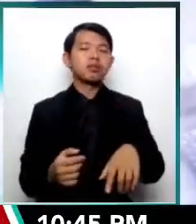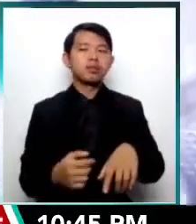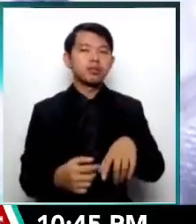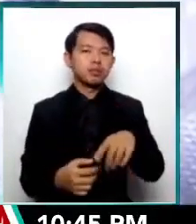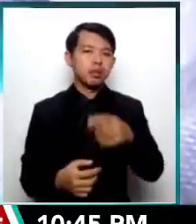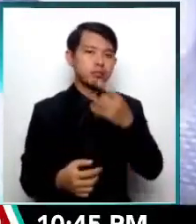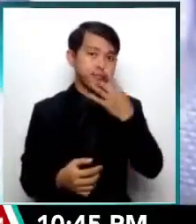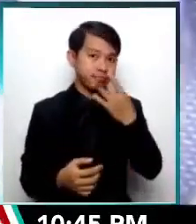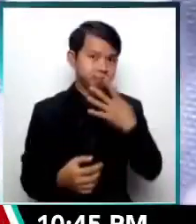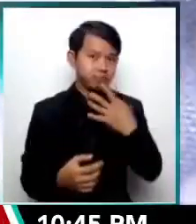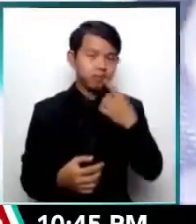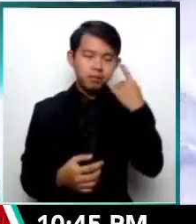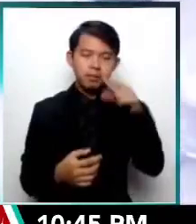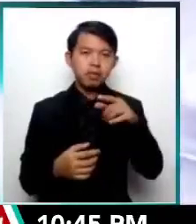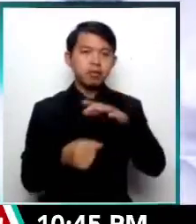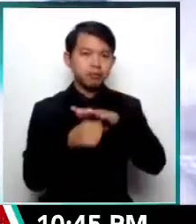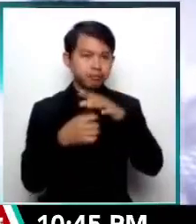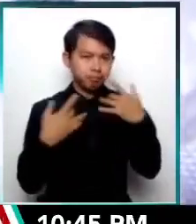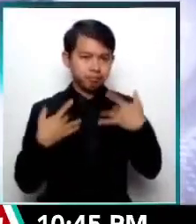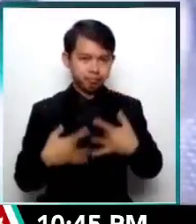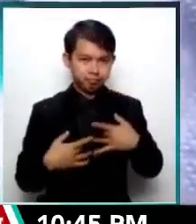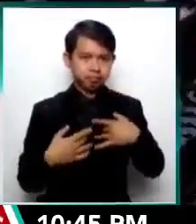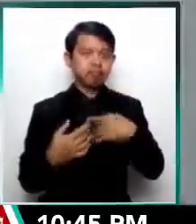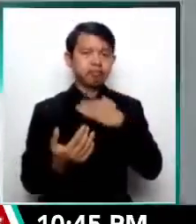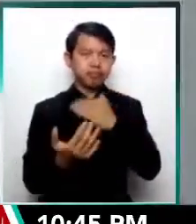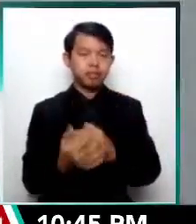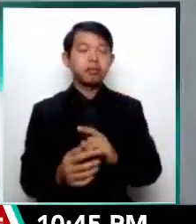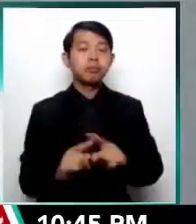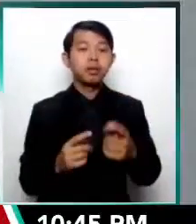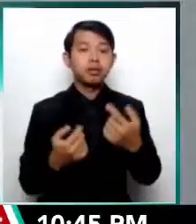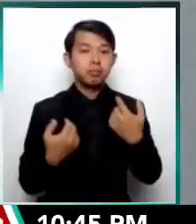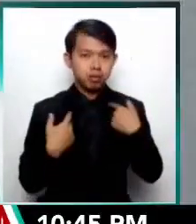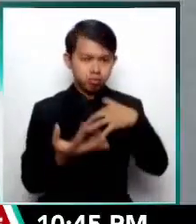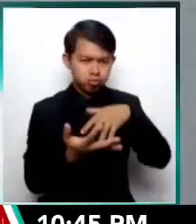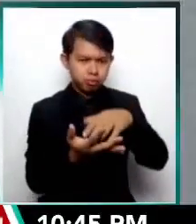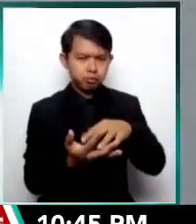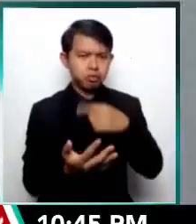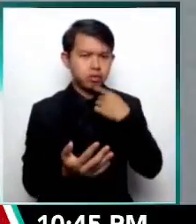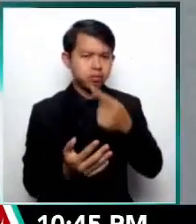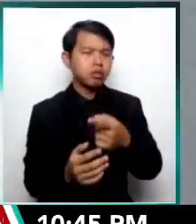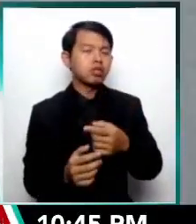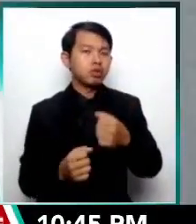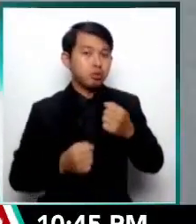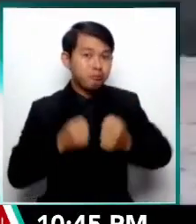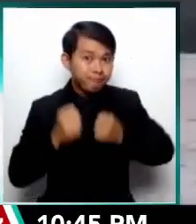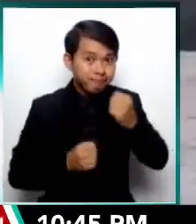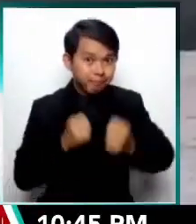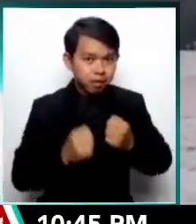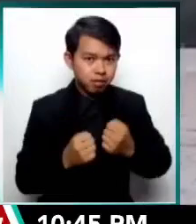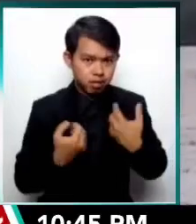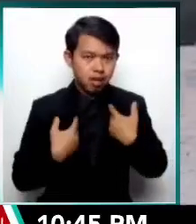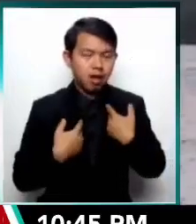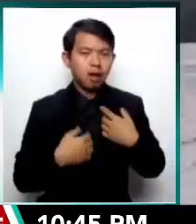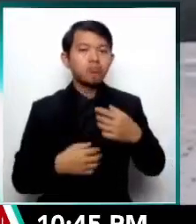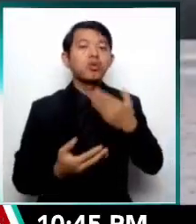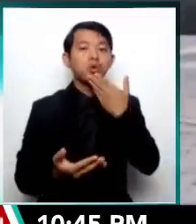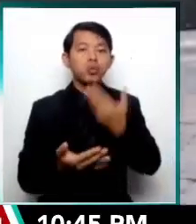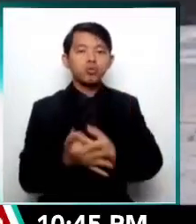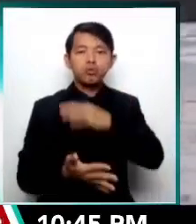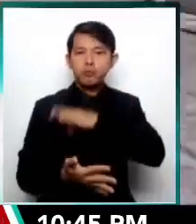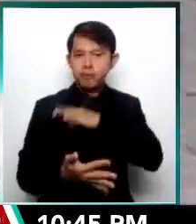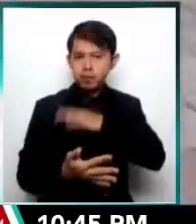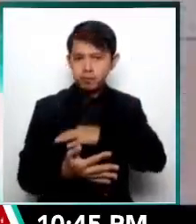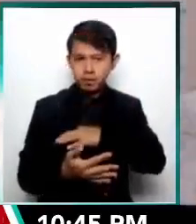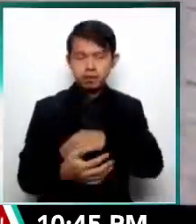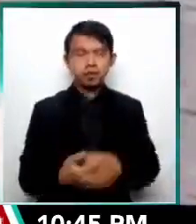sa Amsterdam sa The Netherlands, napag-alaman na ang pagtakbo ay nagbibigay rin ng parehong benepisyo. Sumalang sa pag-aaral ang